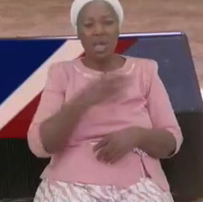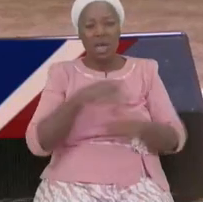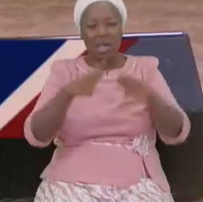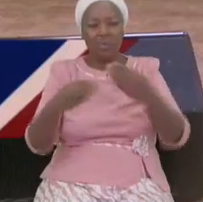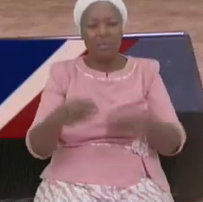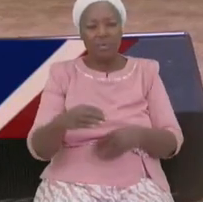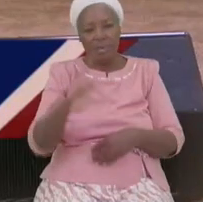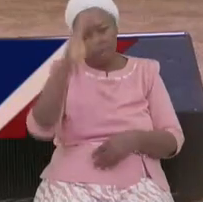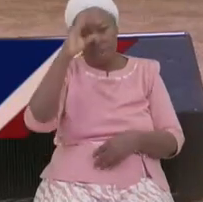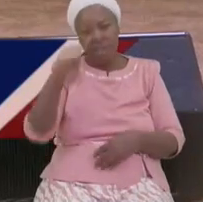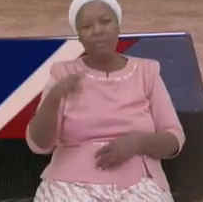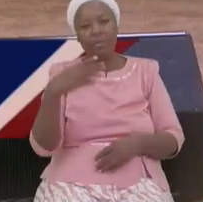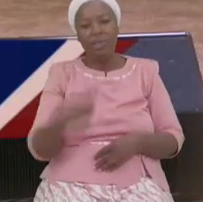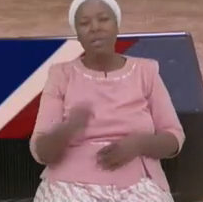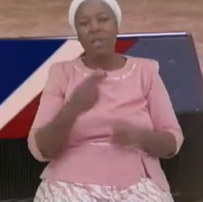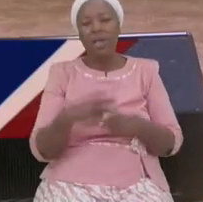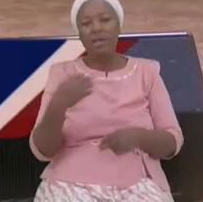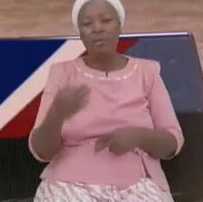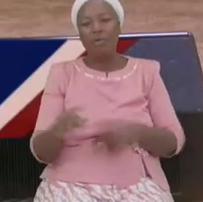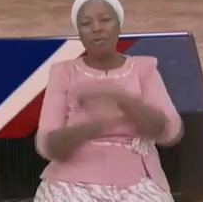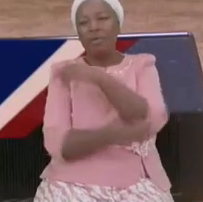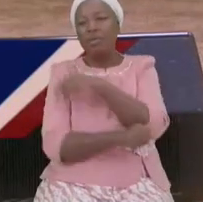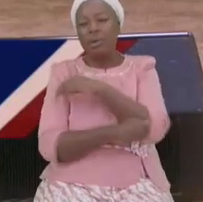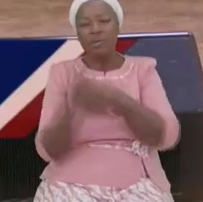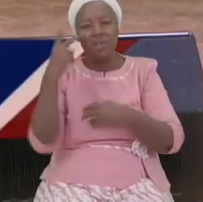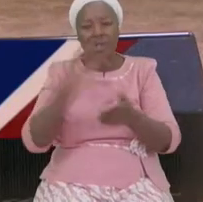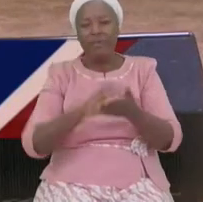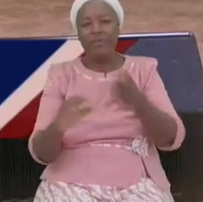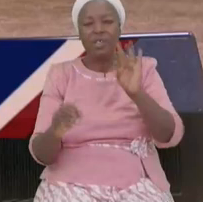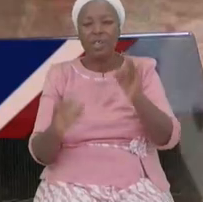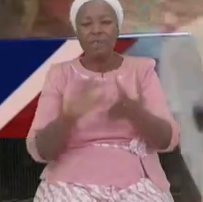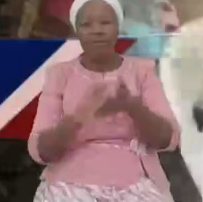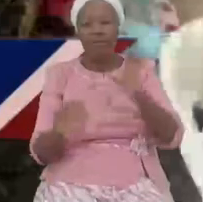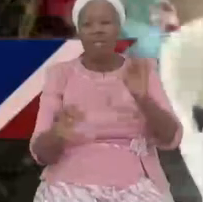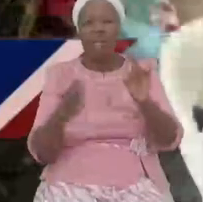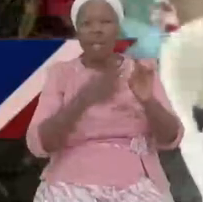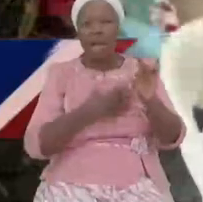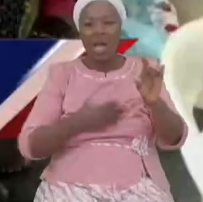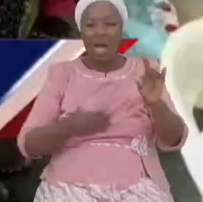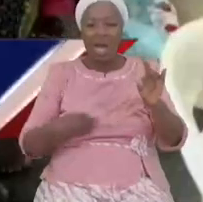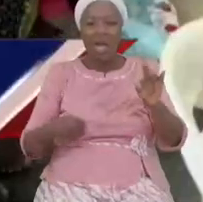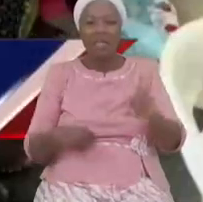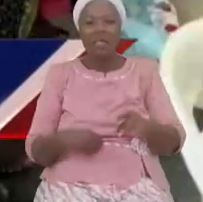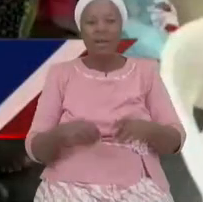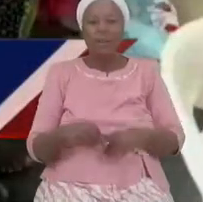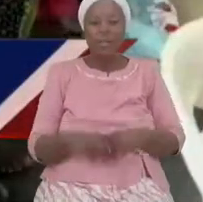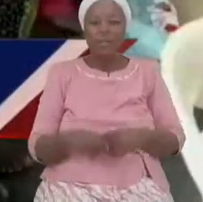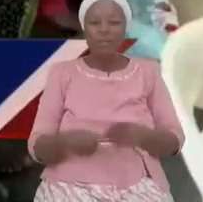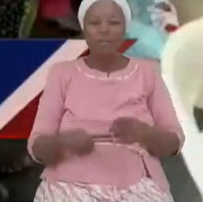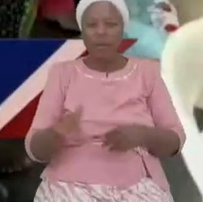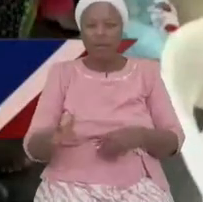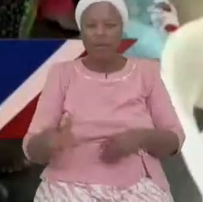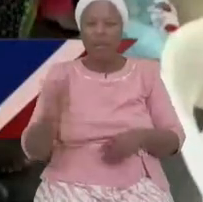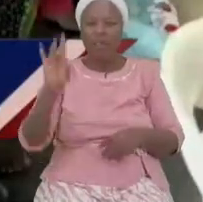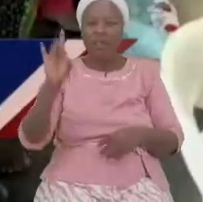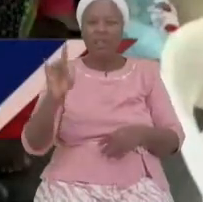d'Abraham. Pourquoi? Voyez le verset 8. Verset 8, tu trouvas son cœur fidèle devant